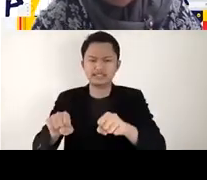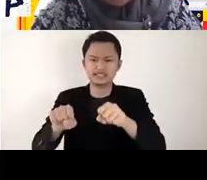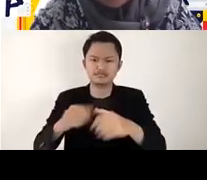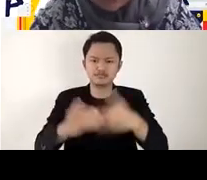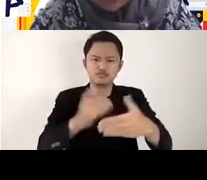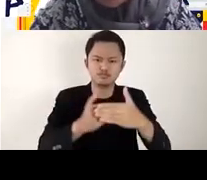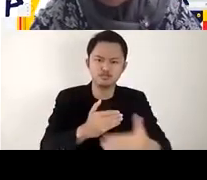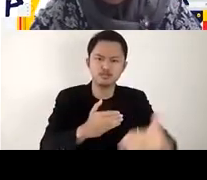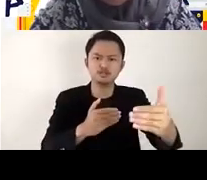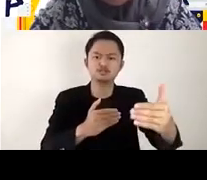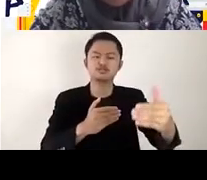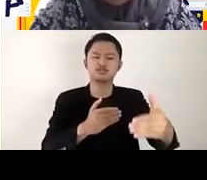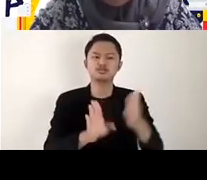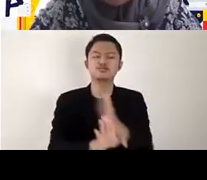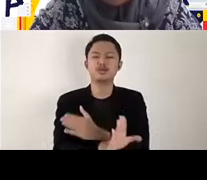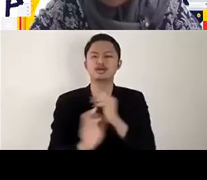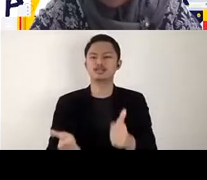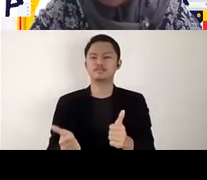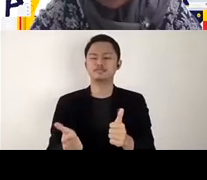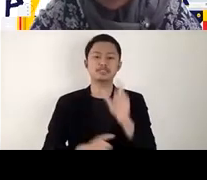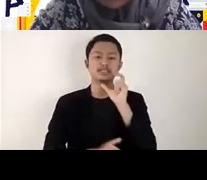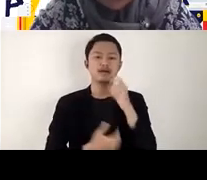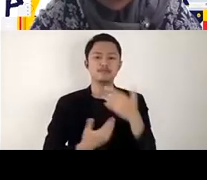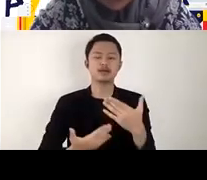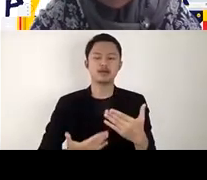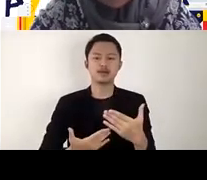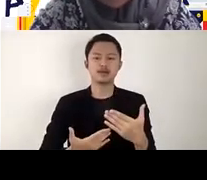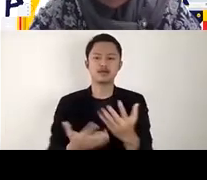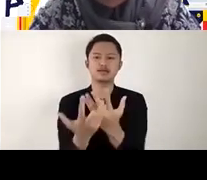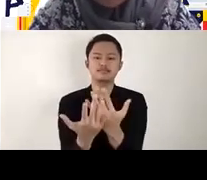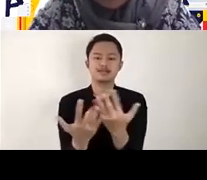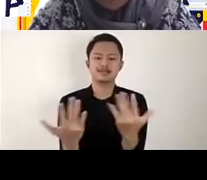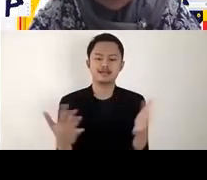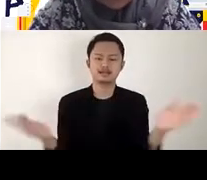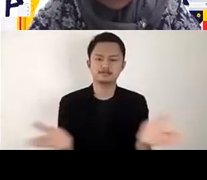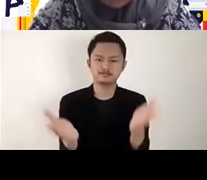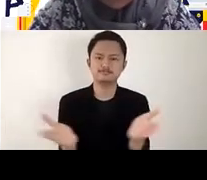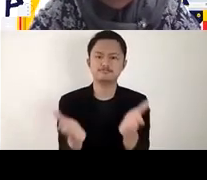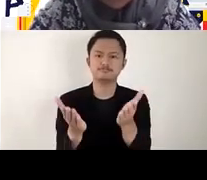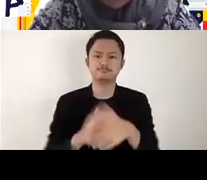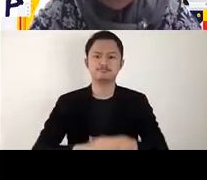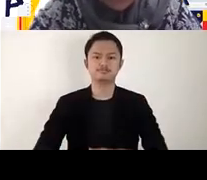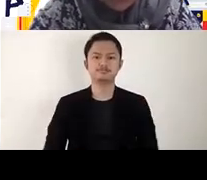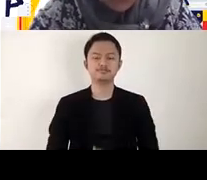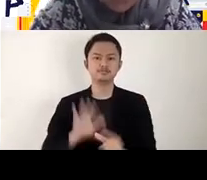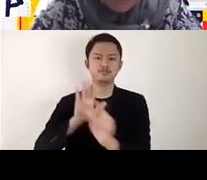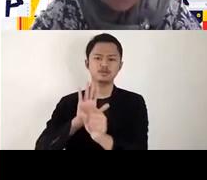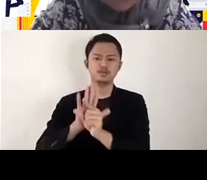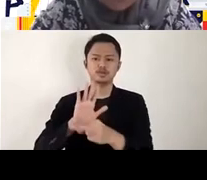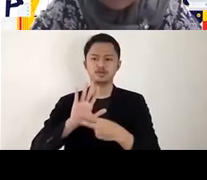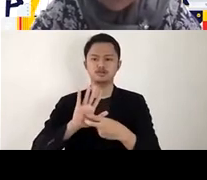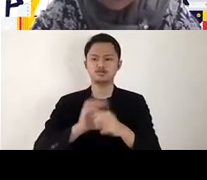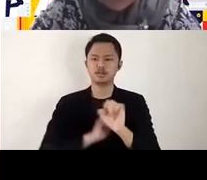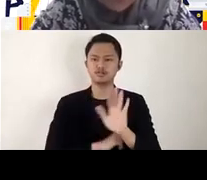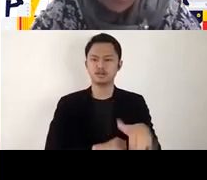berkelanjutan dan salah satunya dilaksanakan melalui upaya pemberdayaan masyarakat jadi di dari undang-undang nomor 5 tahun